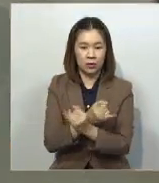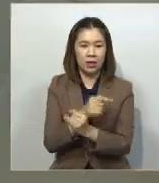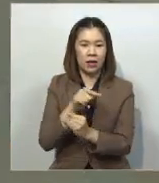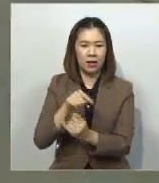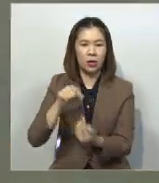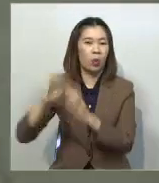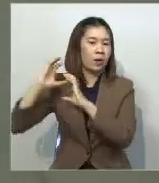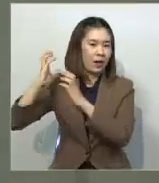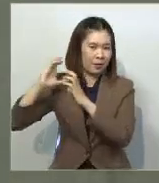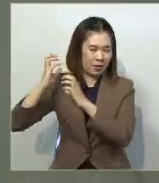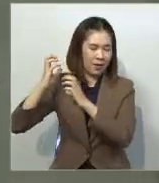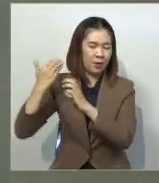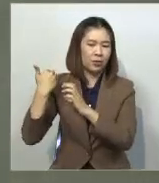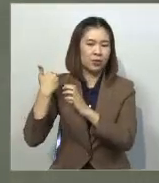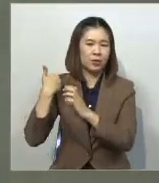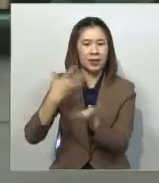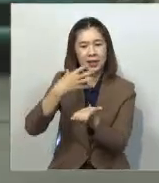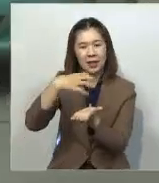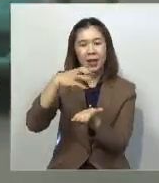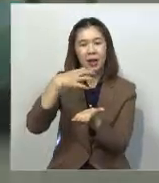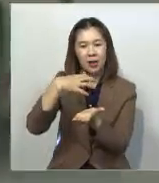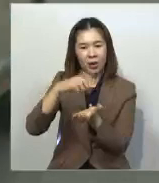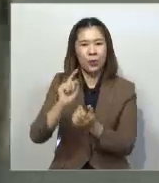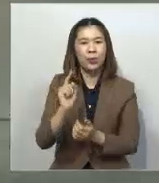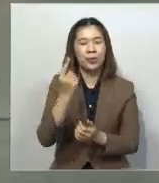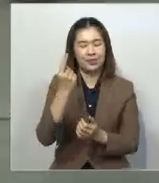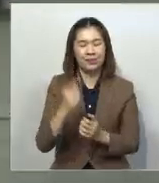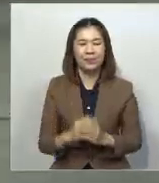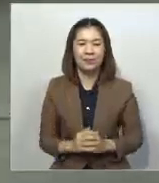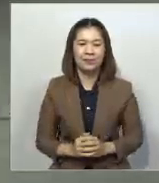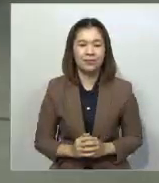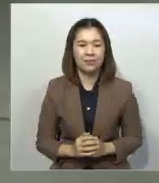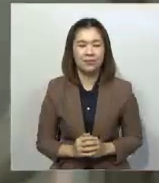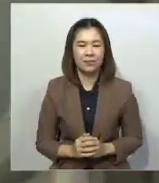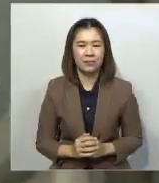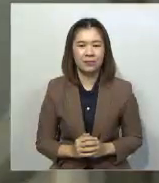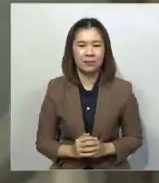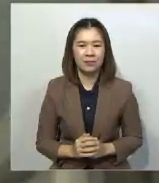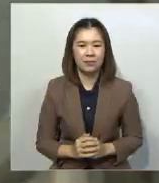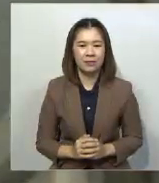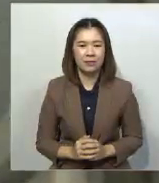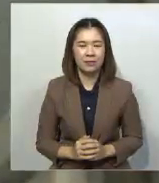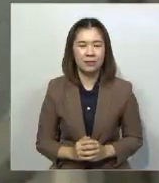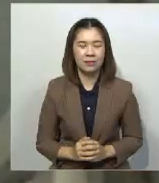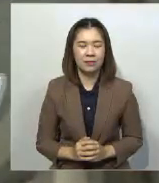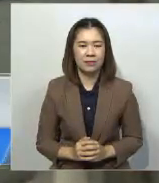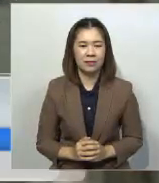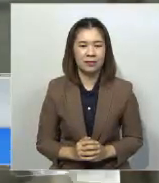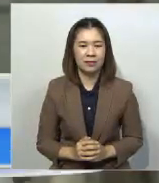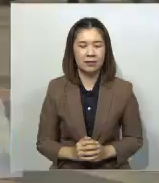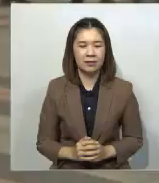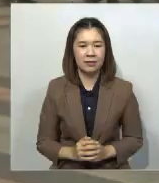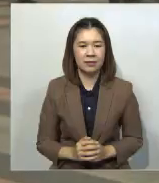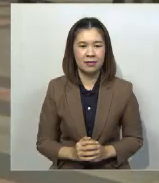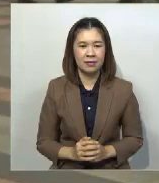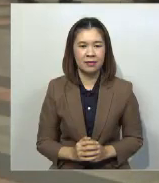ลาดพร้าวครับซึ่งก็จะมีรายงานกลับเข้าไปทางสถานีอีก1รอบครับคุณกองแก้วคุณปวีณาครับ บินโดรนนะ